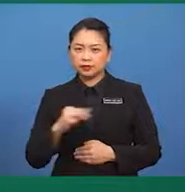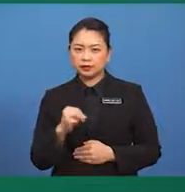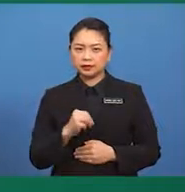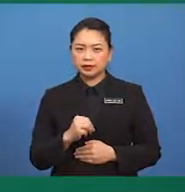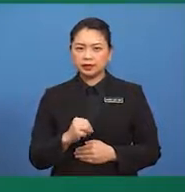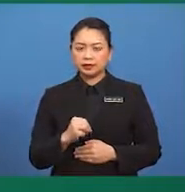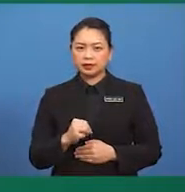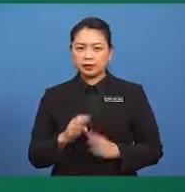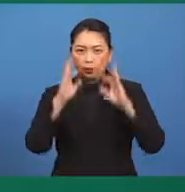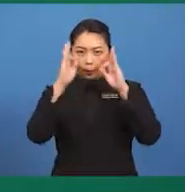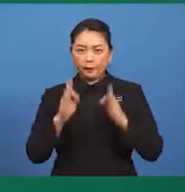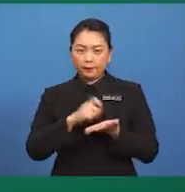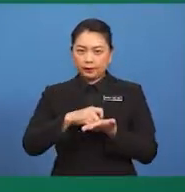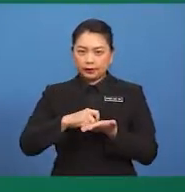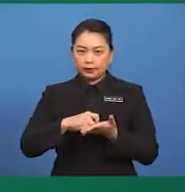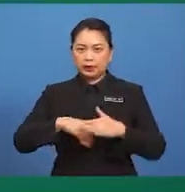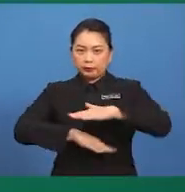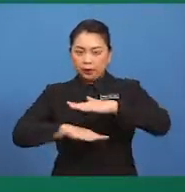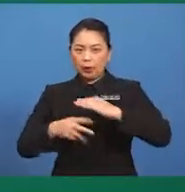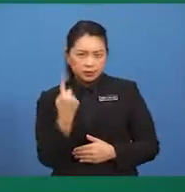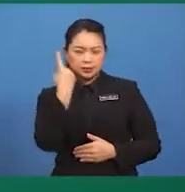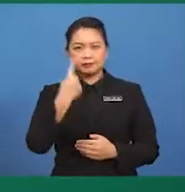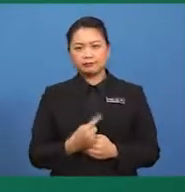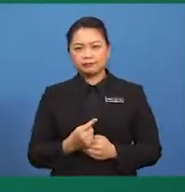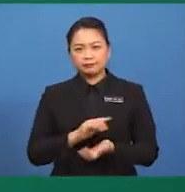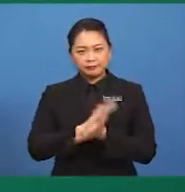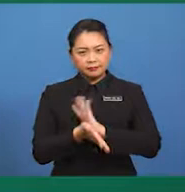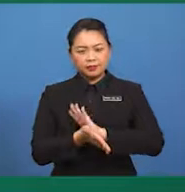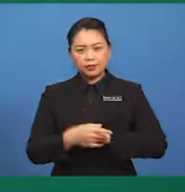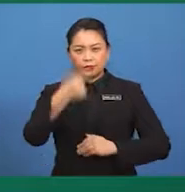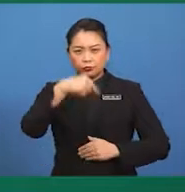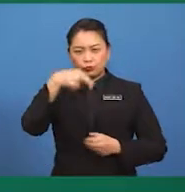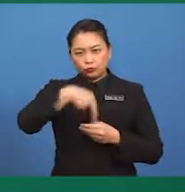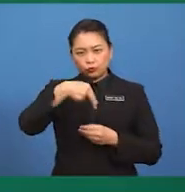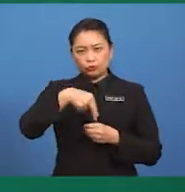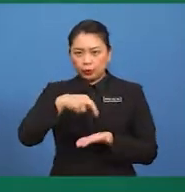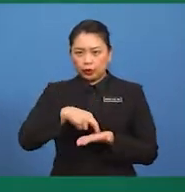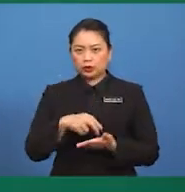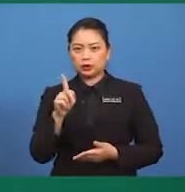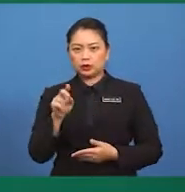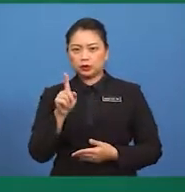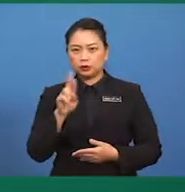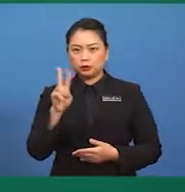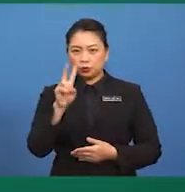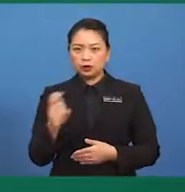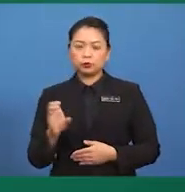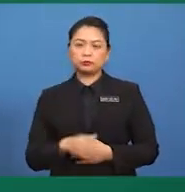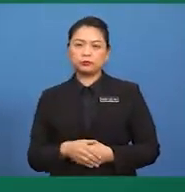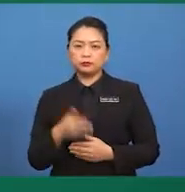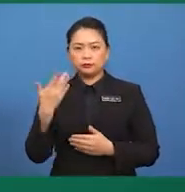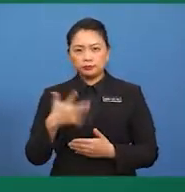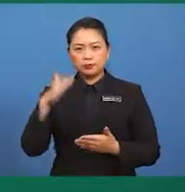format penyata kita letak di bawah komponen belanja. Tuliskan hutang lapuk RM1,200.